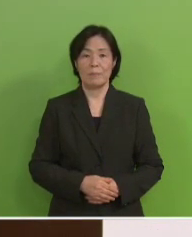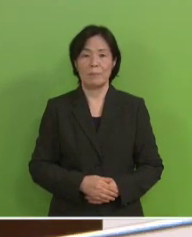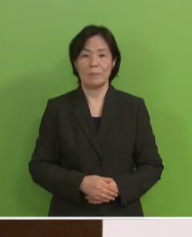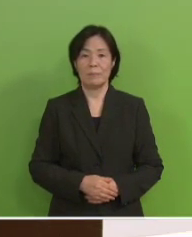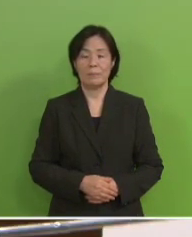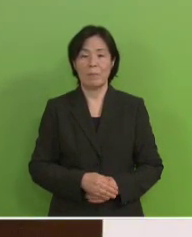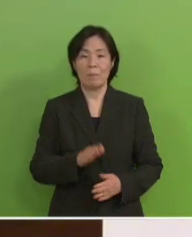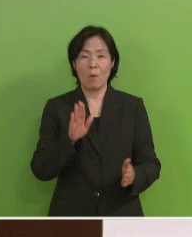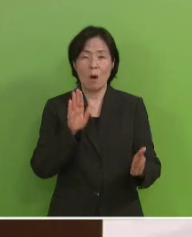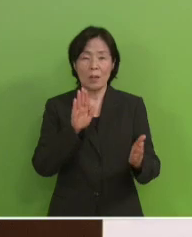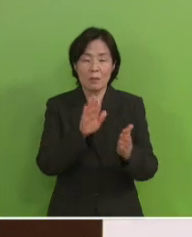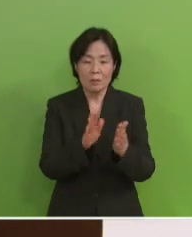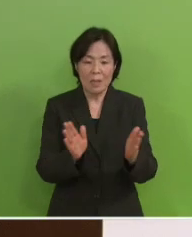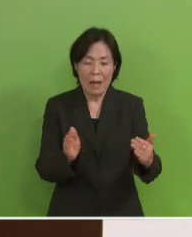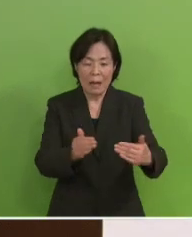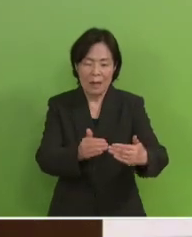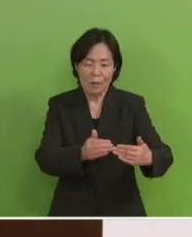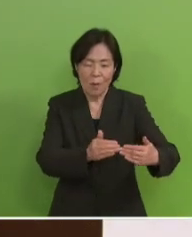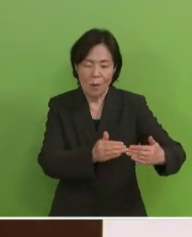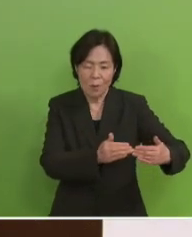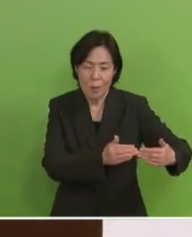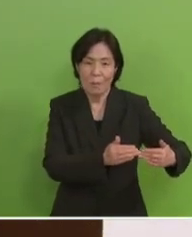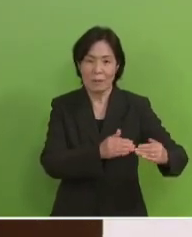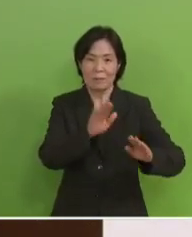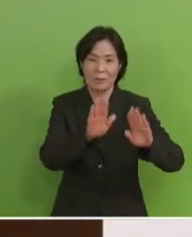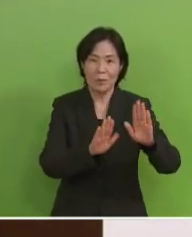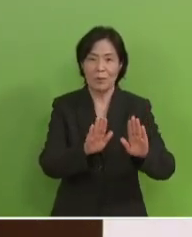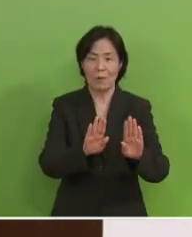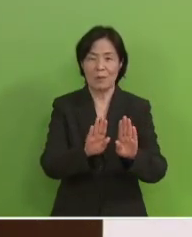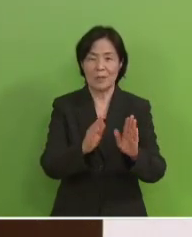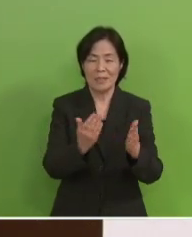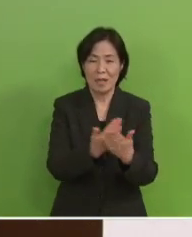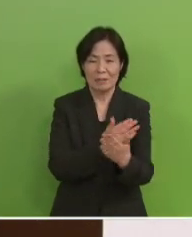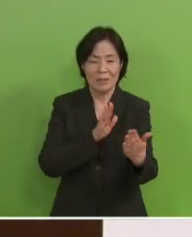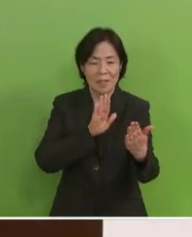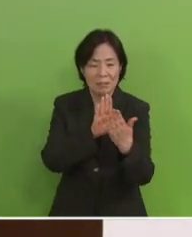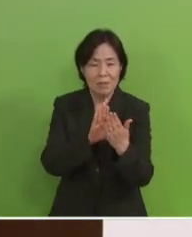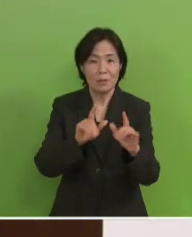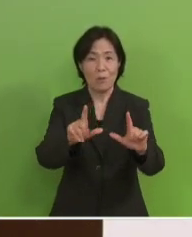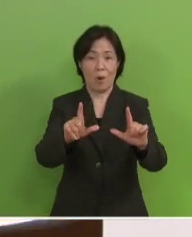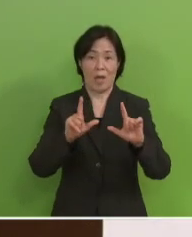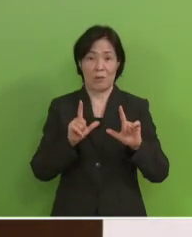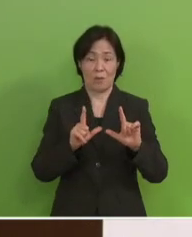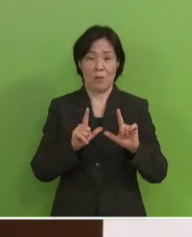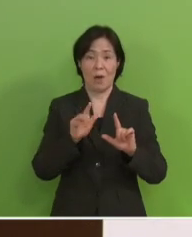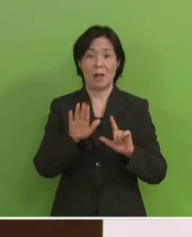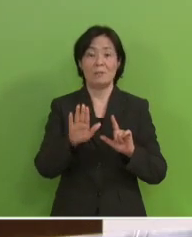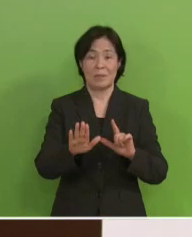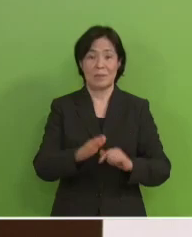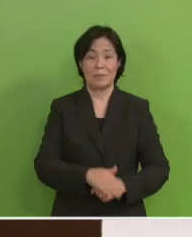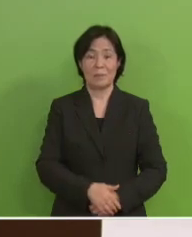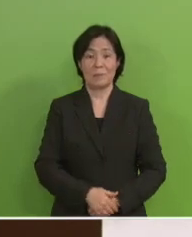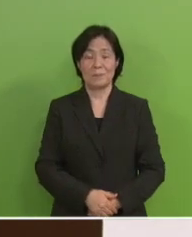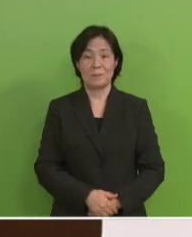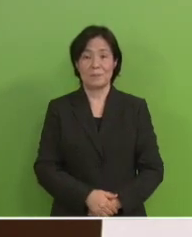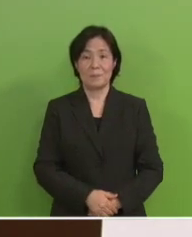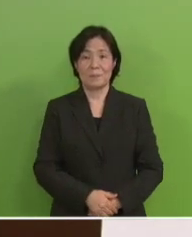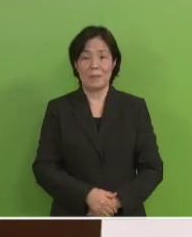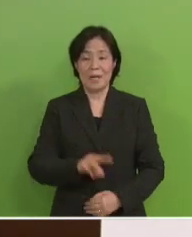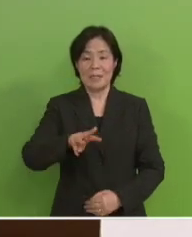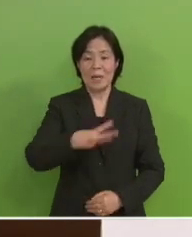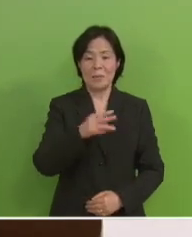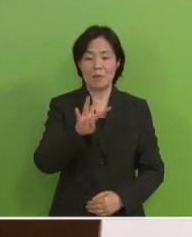もうあとわずかで囲い込める状況に行くんではないかというふうな報告が現場の方から入っております次に